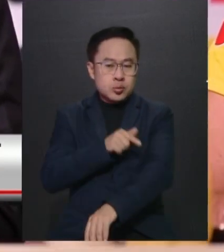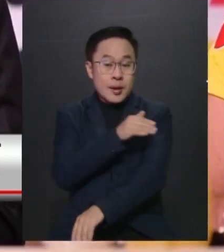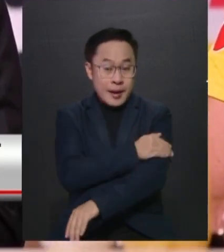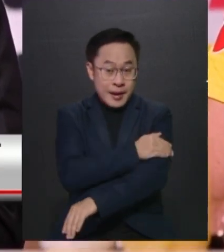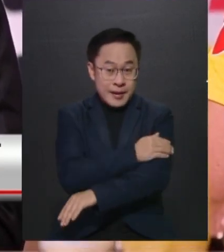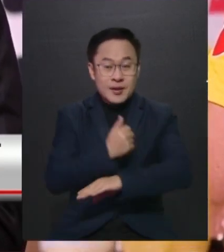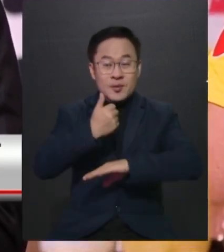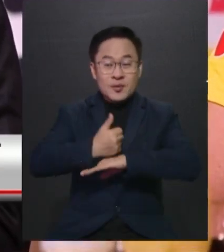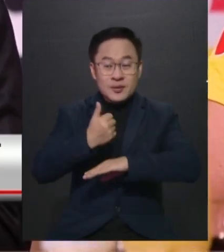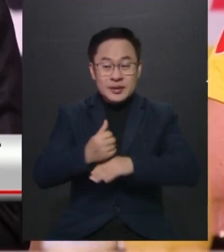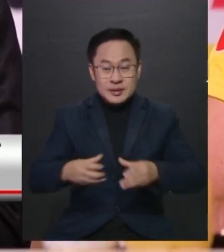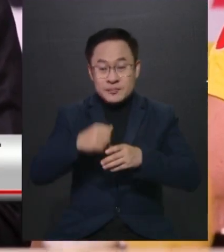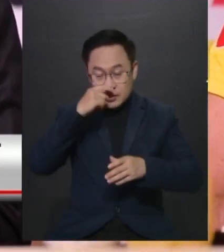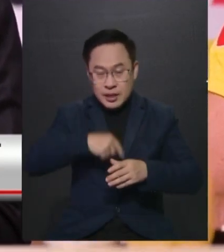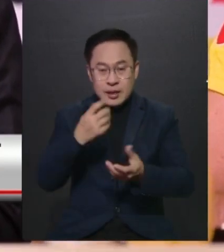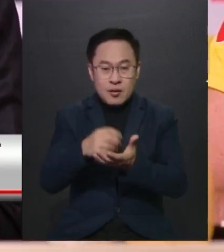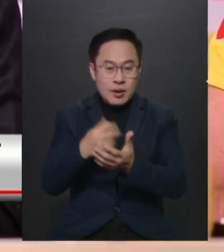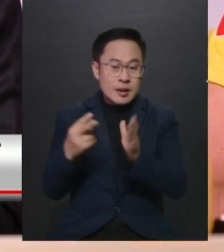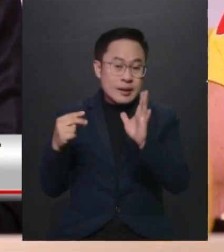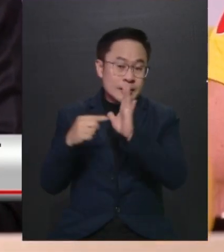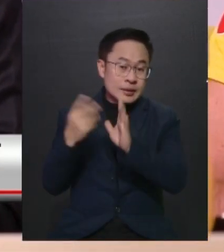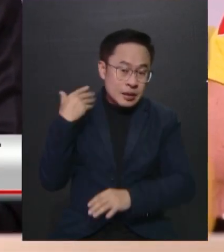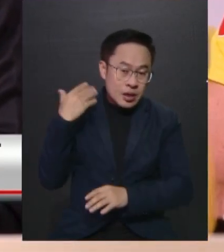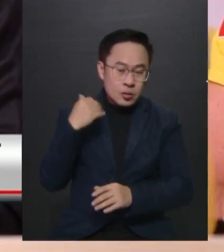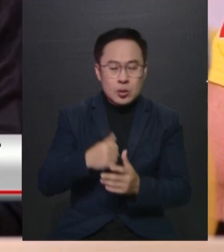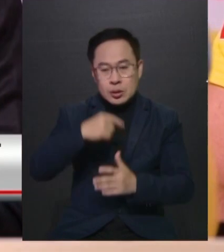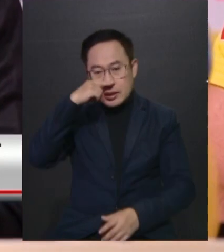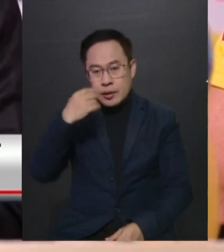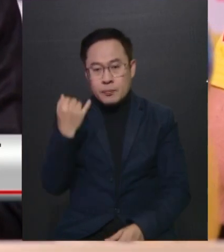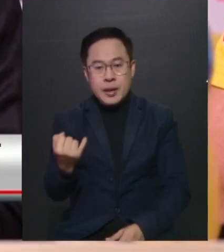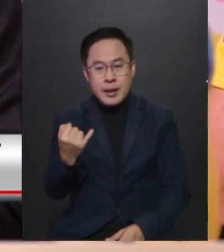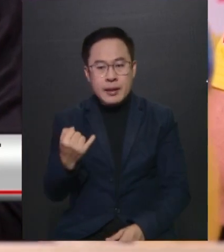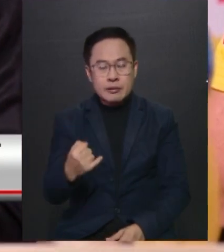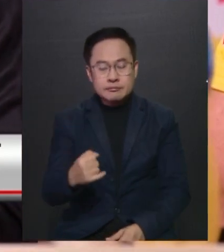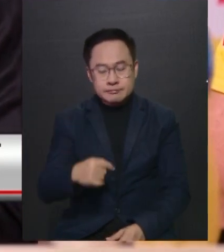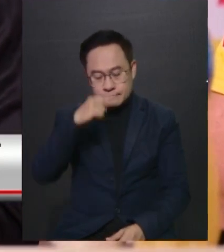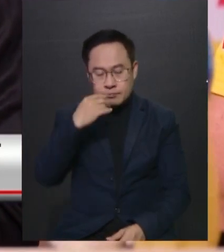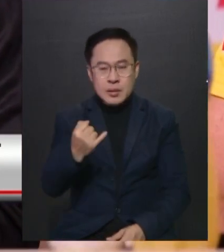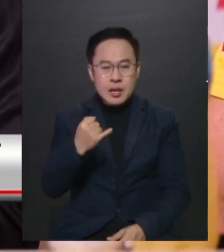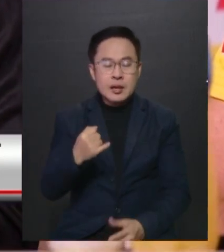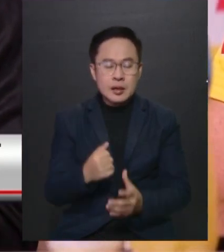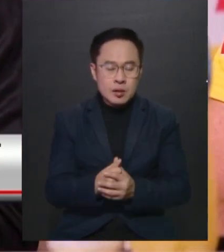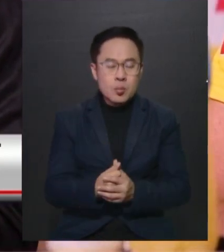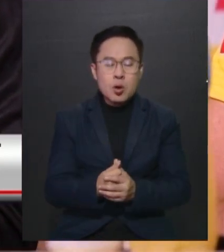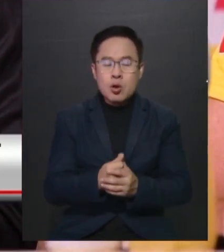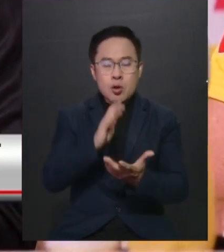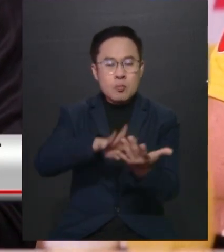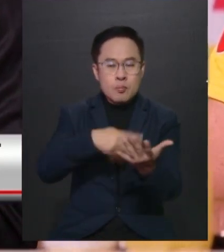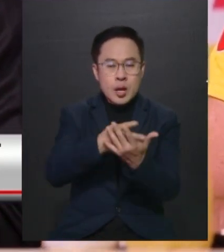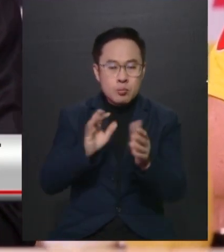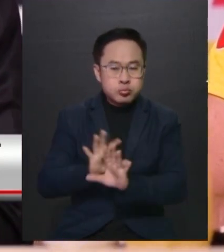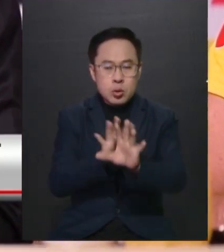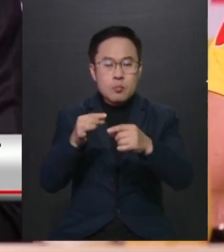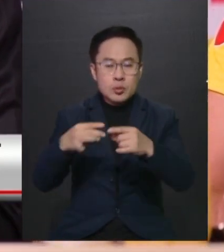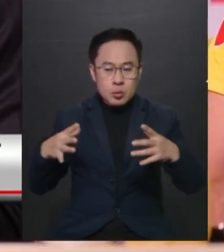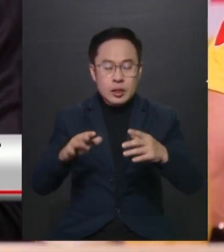ที่เราต้องแก้ไขอย่างแรกคือนัดที่แล้วเนี่ยเราไม่ได้อยู่ในฟอร์มของตัวเองแพ้แบบหมดรูปเนี่ยมันก็เป็นเรื่องที่ดีอย่างนึงทำให้เรารู้ว่าเราเนี่ยห่